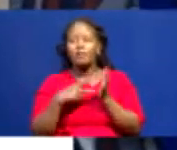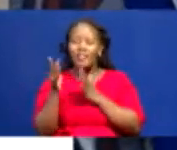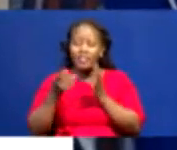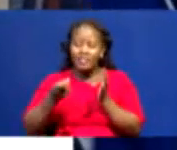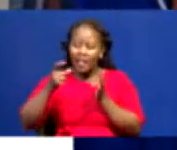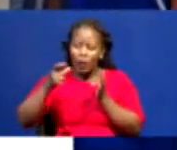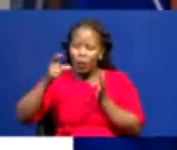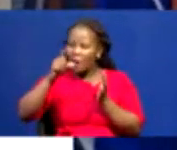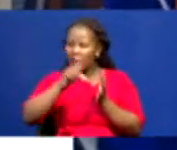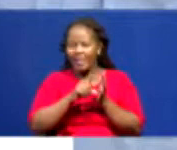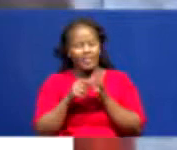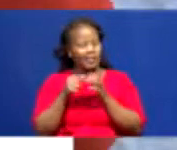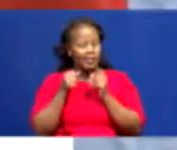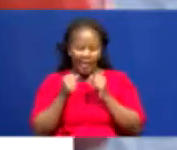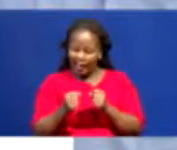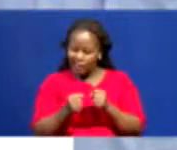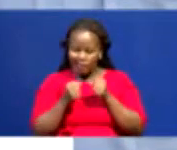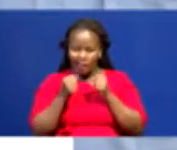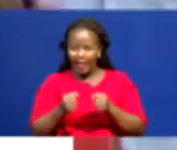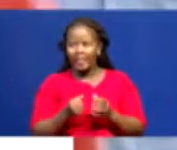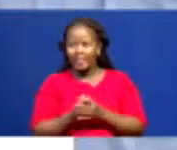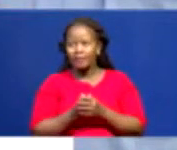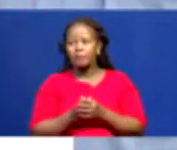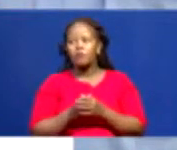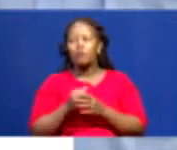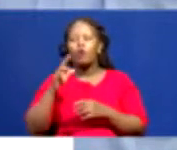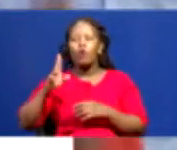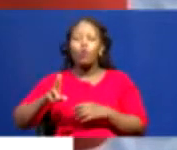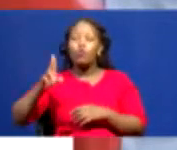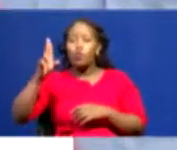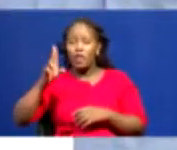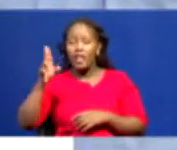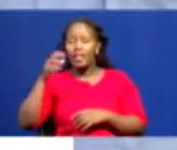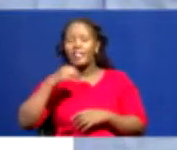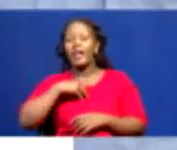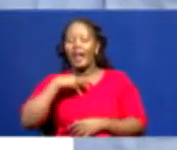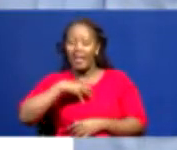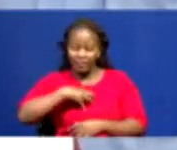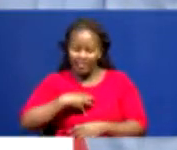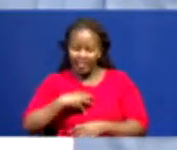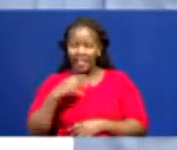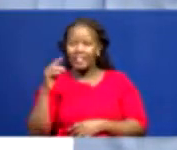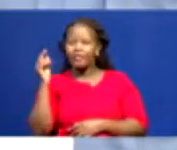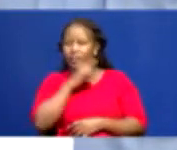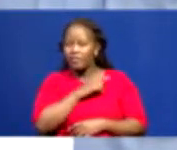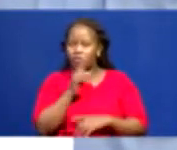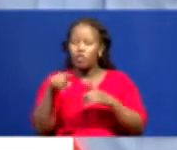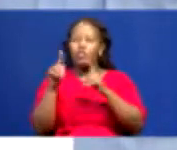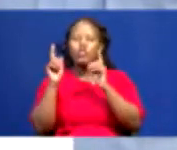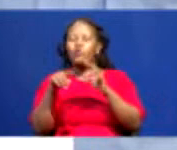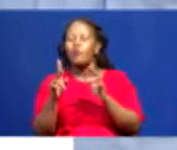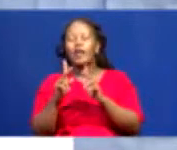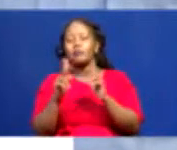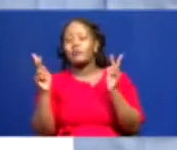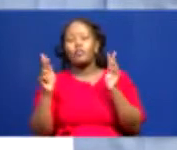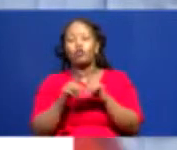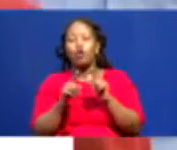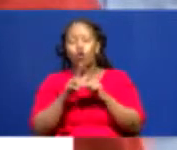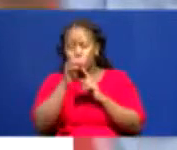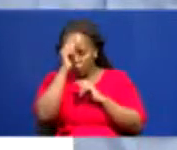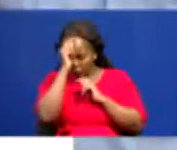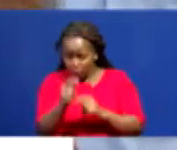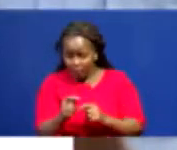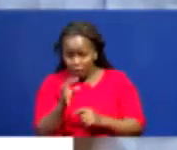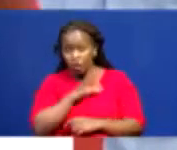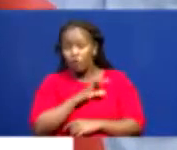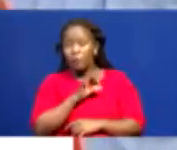Na kusema ukweli tumeremewa. Huyo mzee alienda ameretire na kwa sawa. Mpatieni amani, wacha jivunie matunda